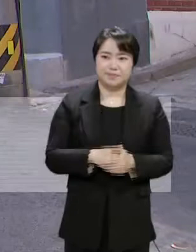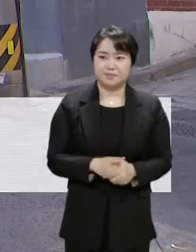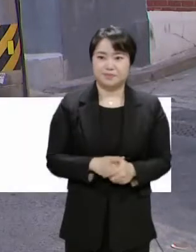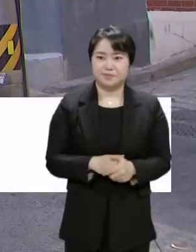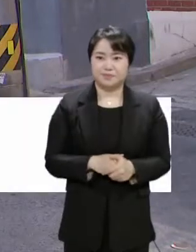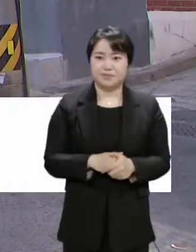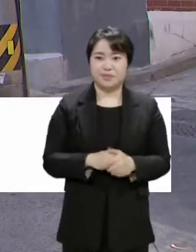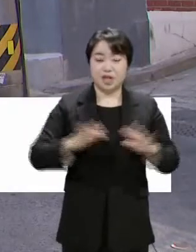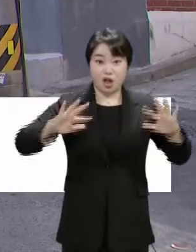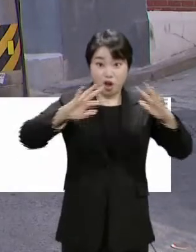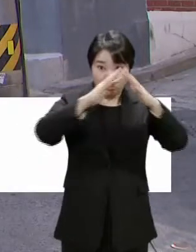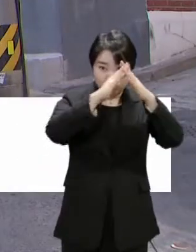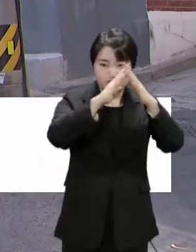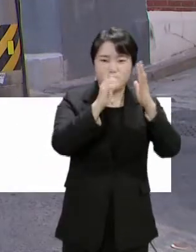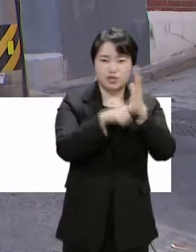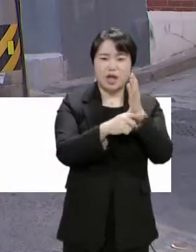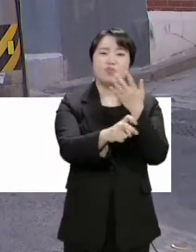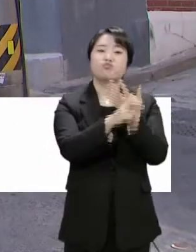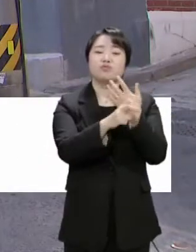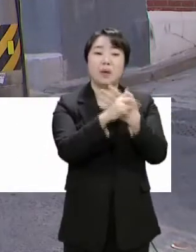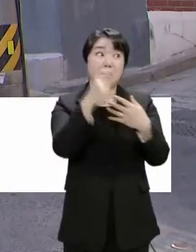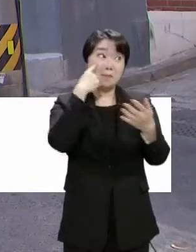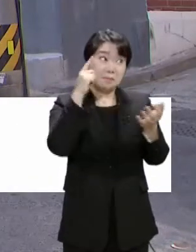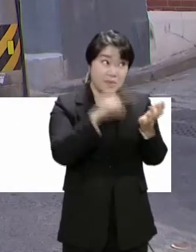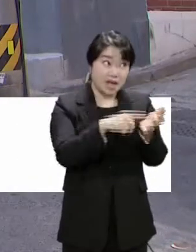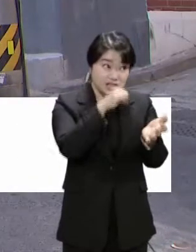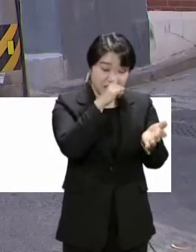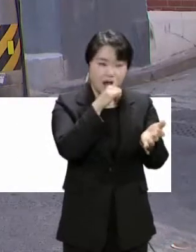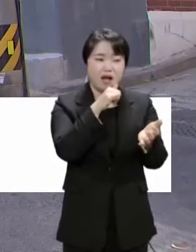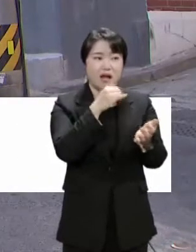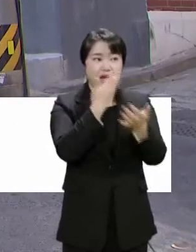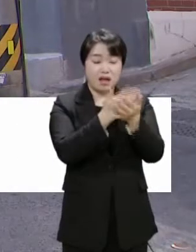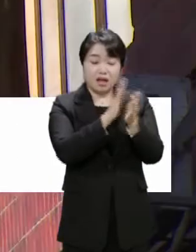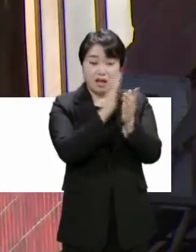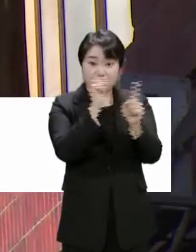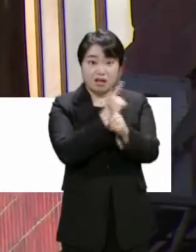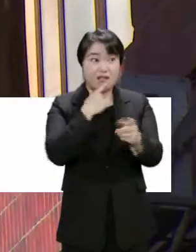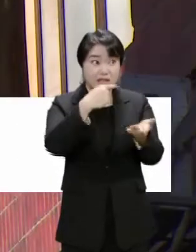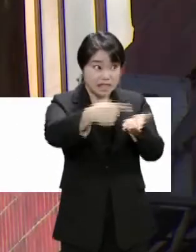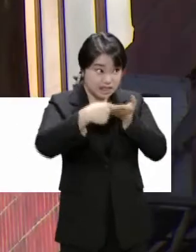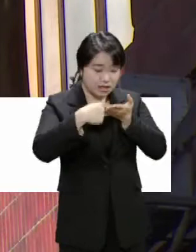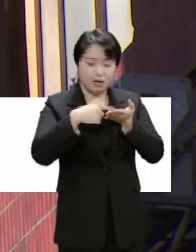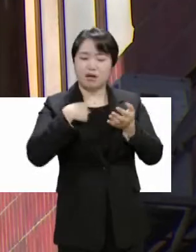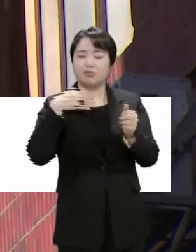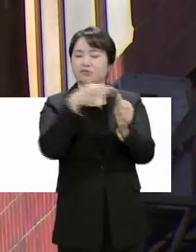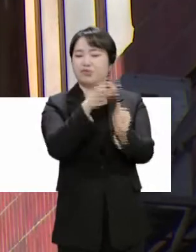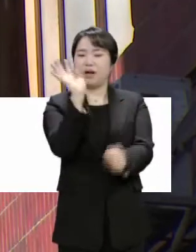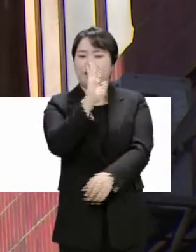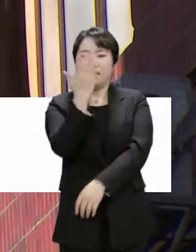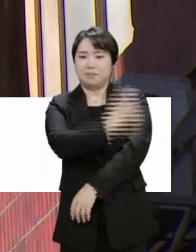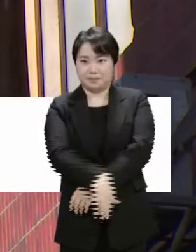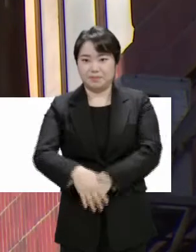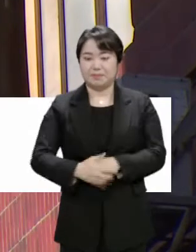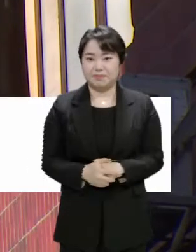저희가 건축물 대장상 위반 건축물이 등재가 돼 있는 건축물은 저희가 지원을 하지 않고 있습니다.